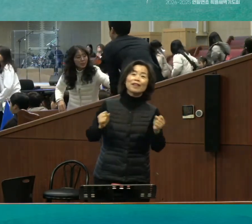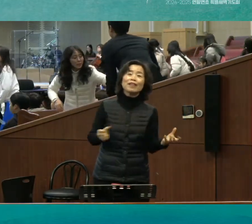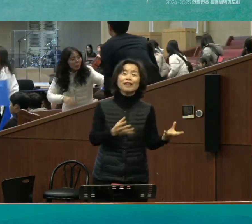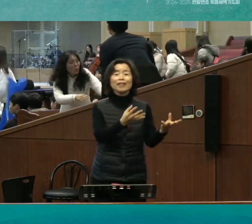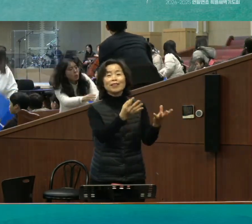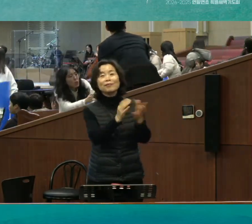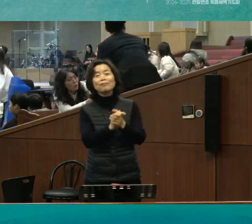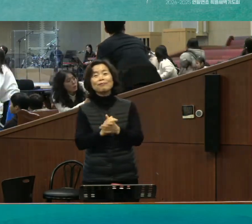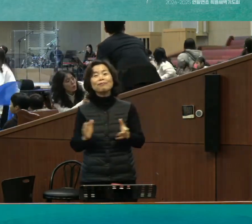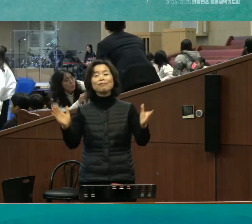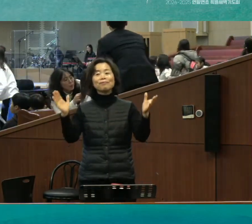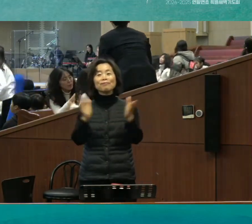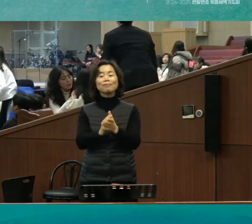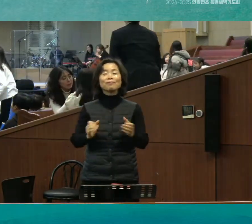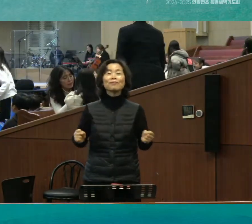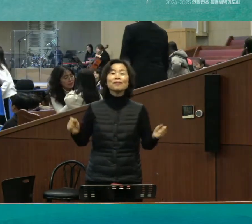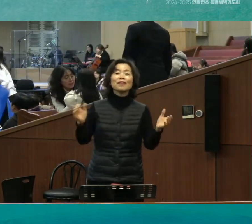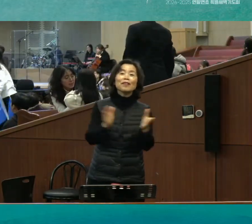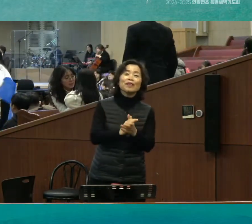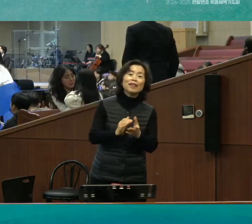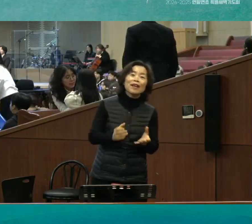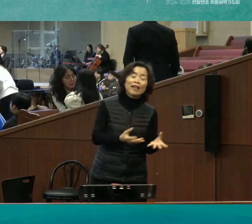많은